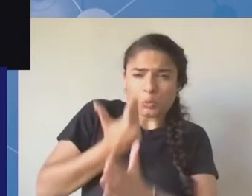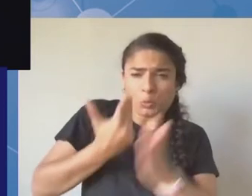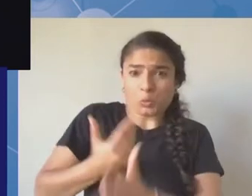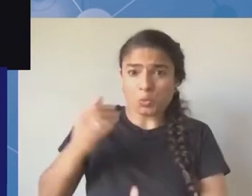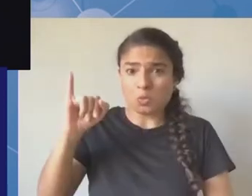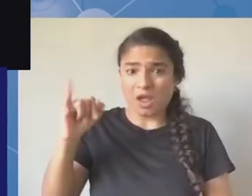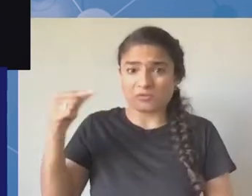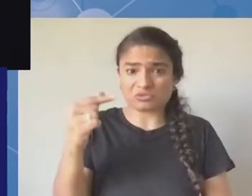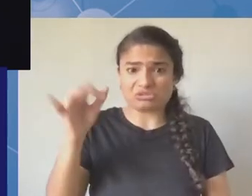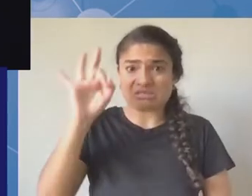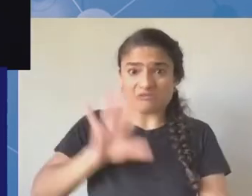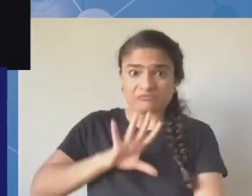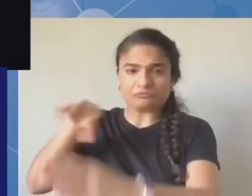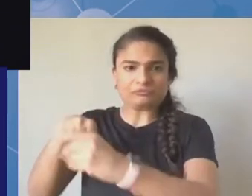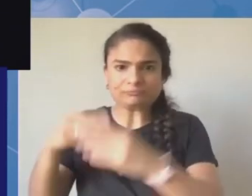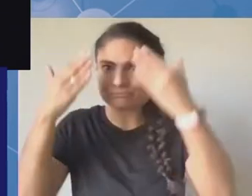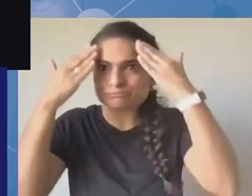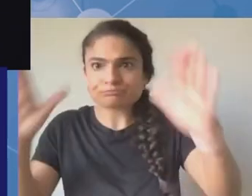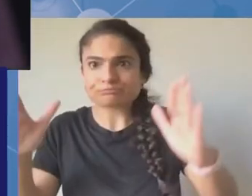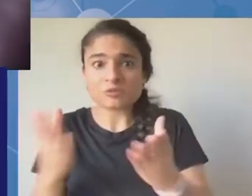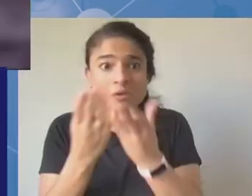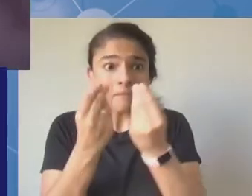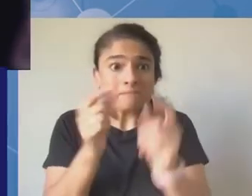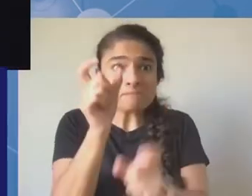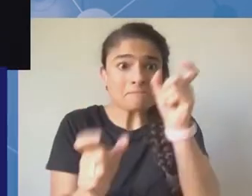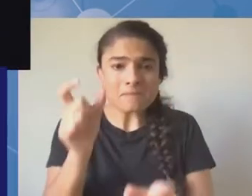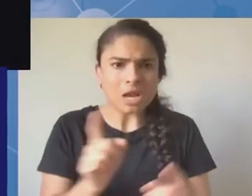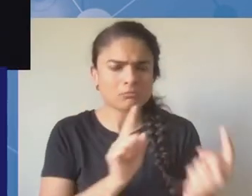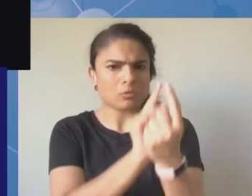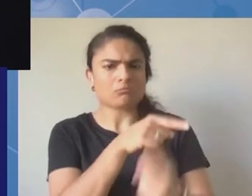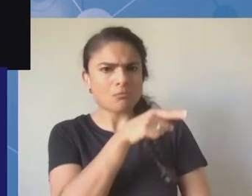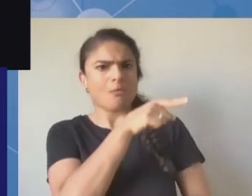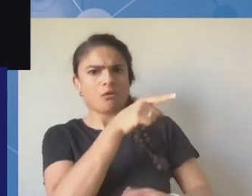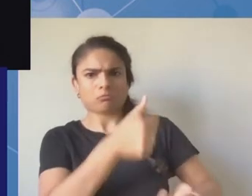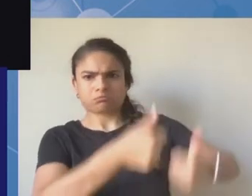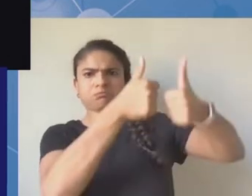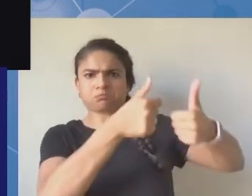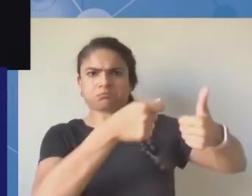في صفوفنا الذين يشاركون في اي جي اف لاول مره، بعضهم